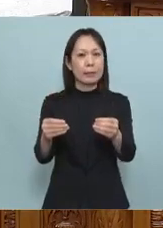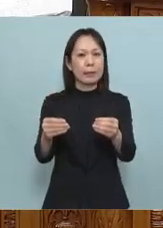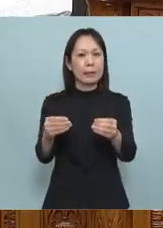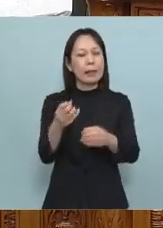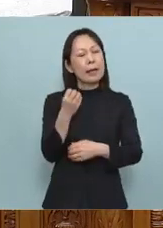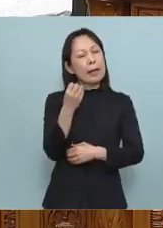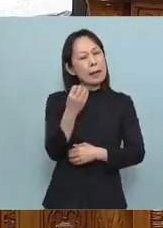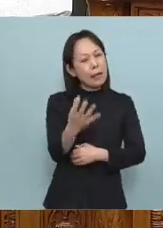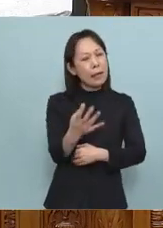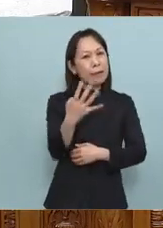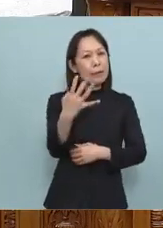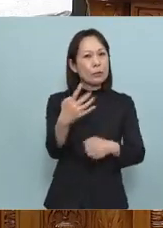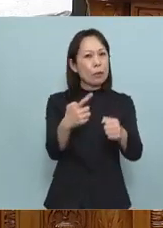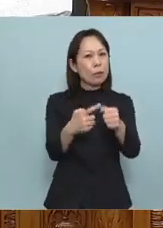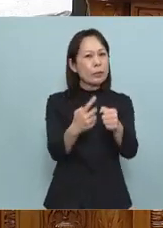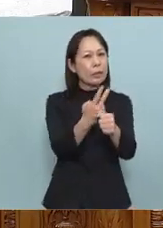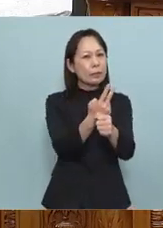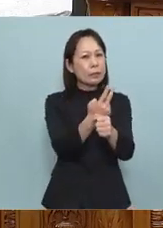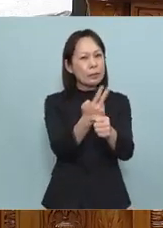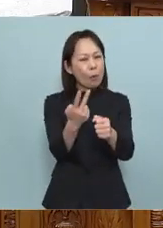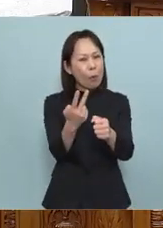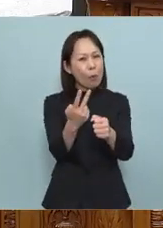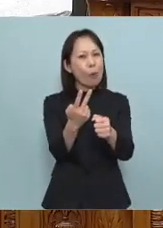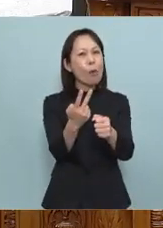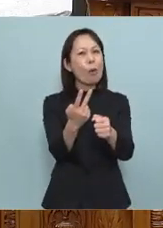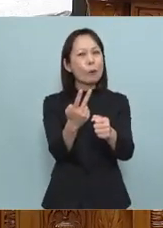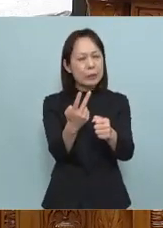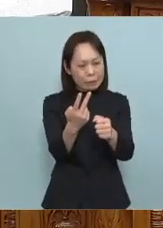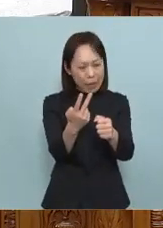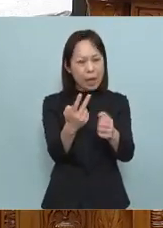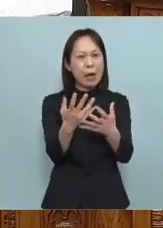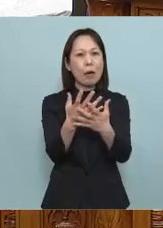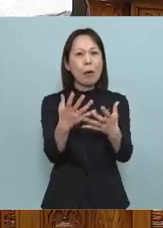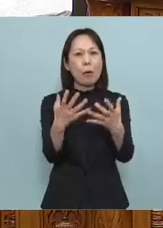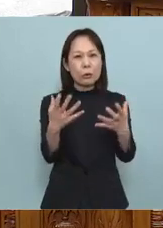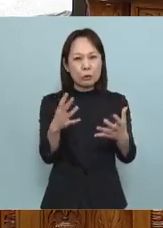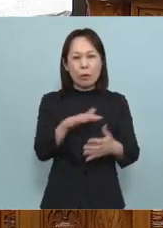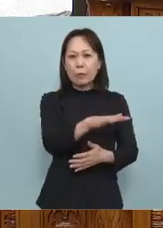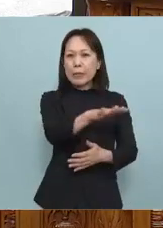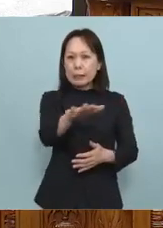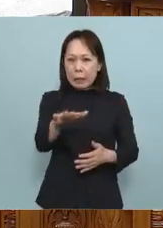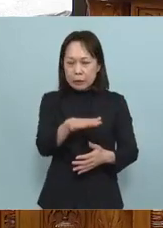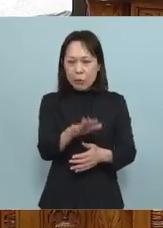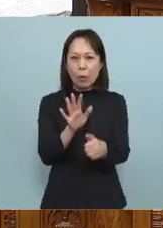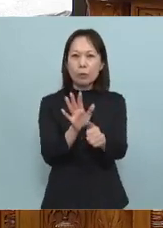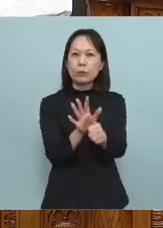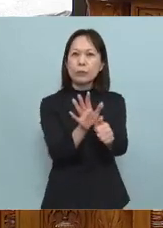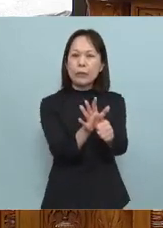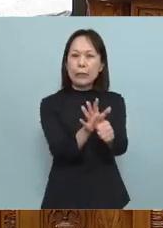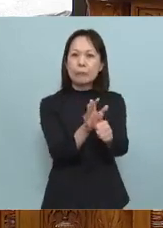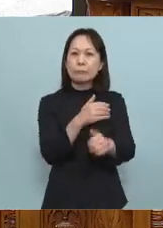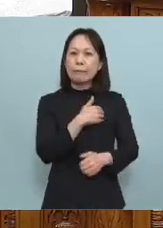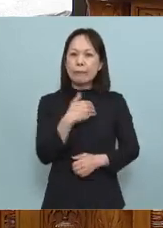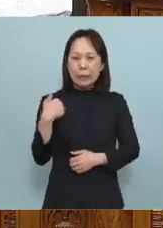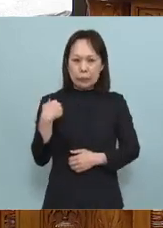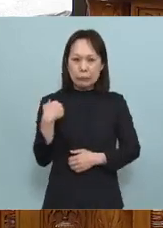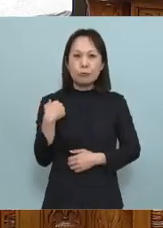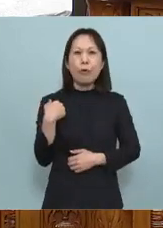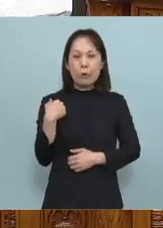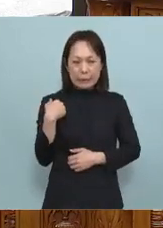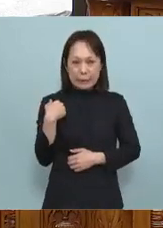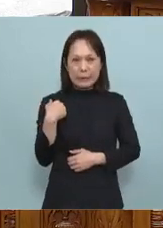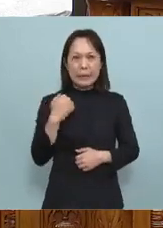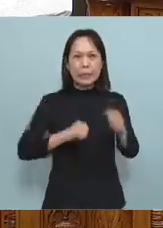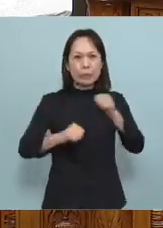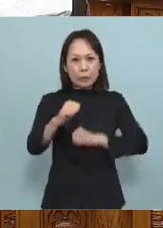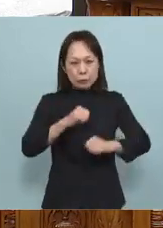和4年度当初には可能な限り多くの方の救済を開始できるようスピード感を持って取